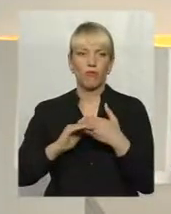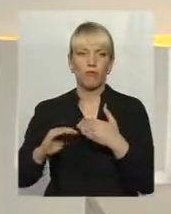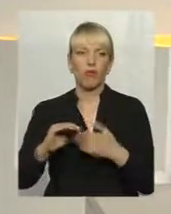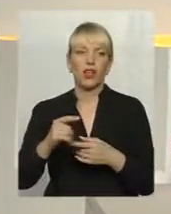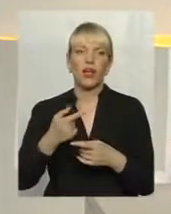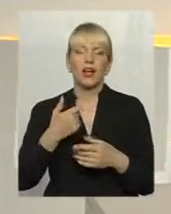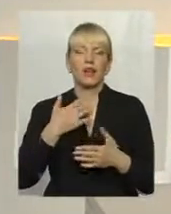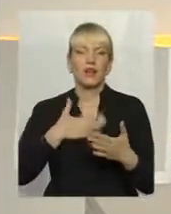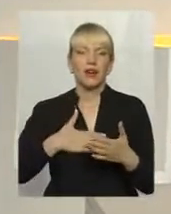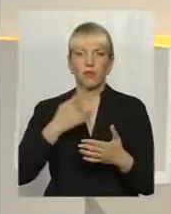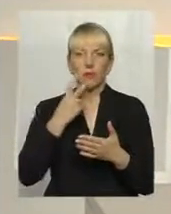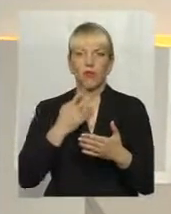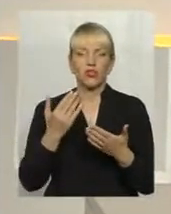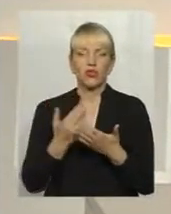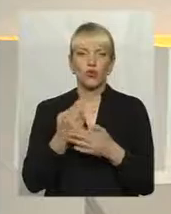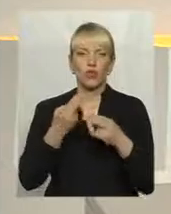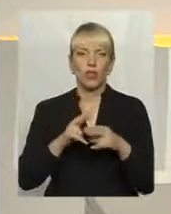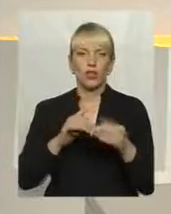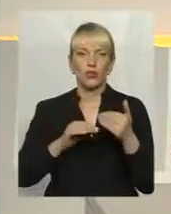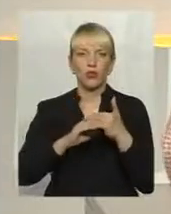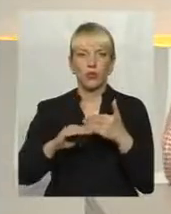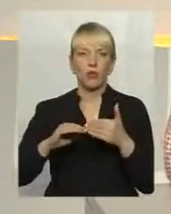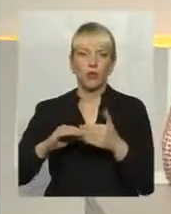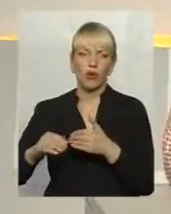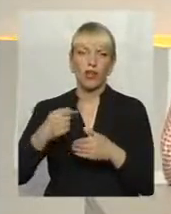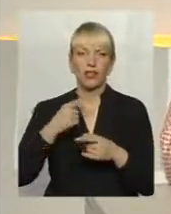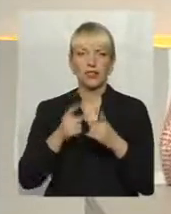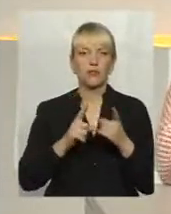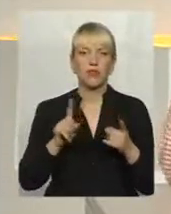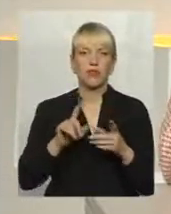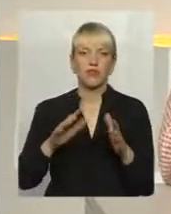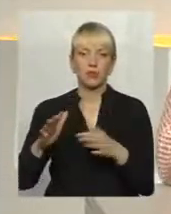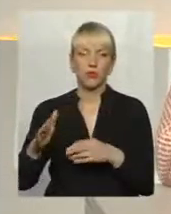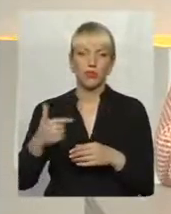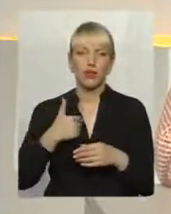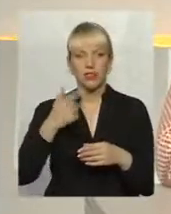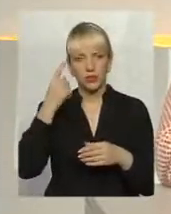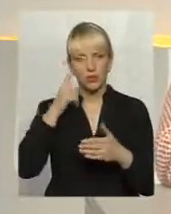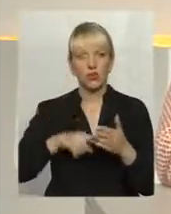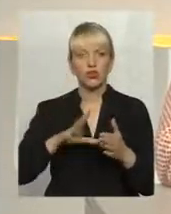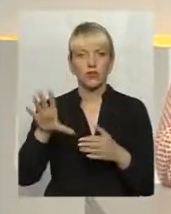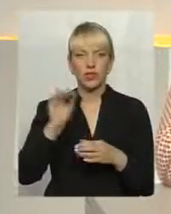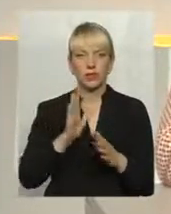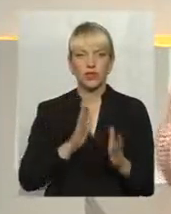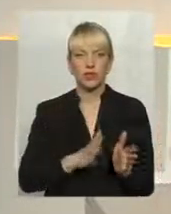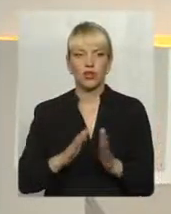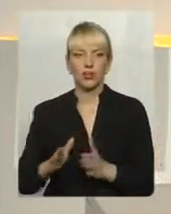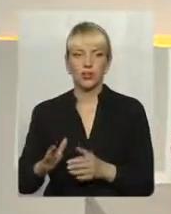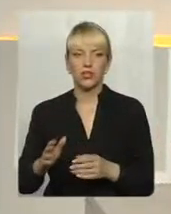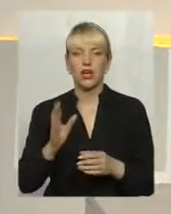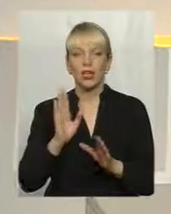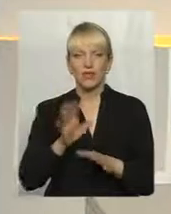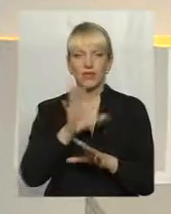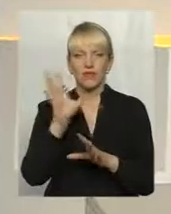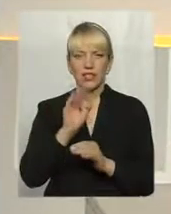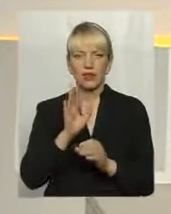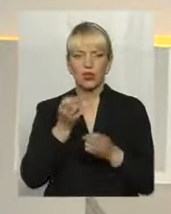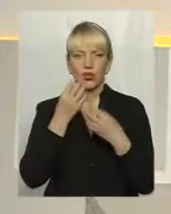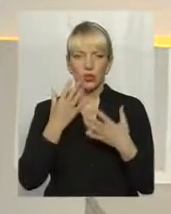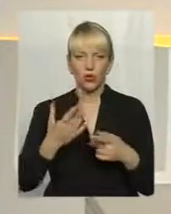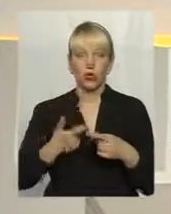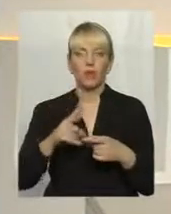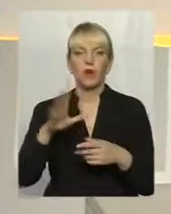на полях, і все ж таки зміни, які відбуваються, будемо сподіватися, що все ж таки все налагодиться і буде добре. І багато хто з людей сприймає